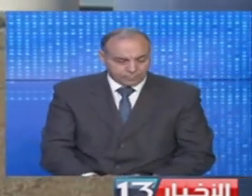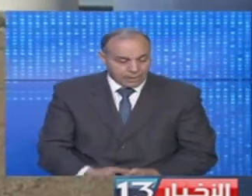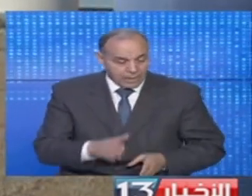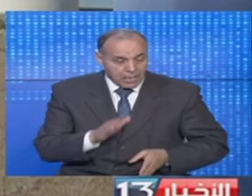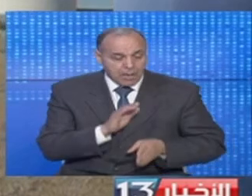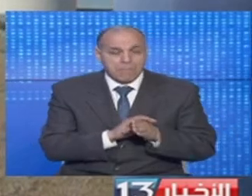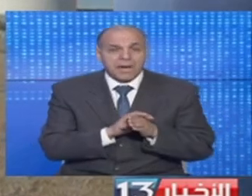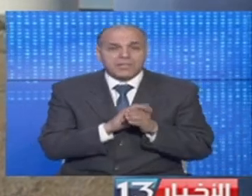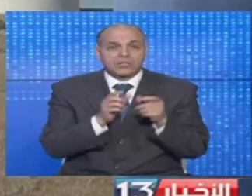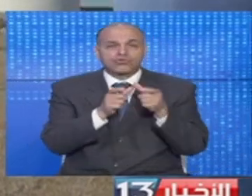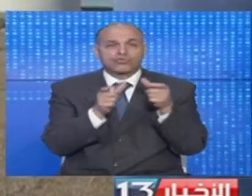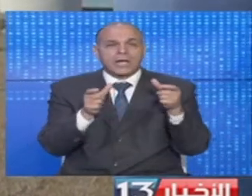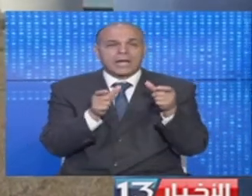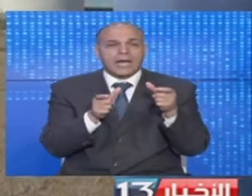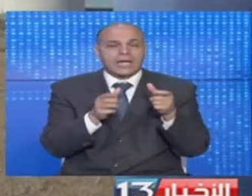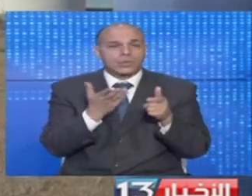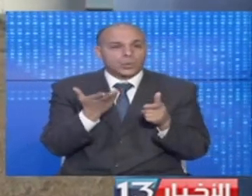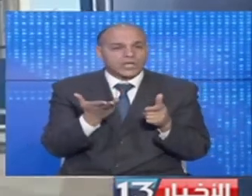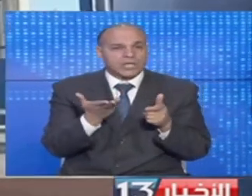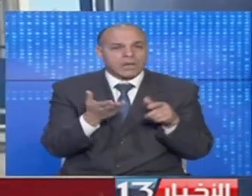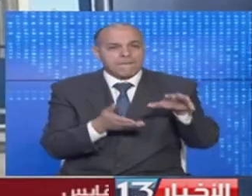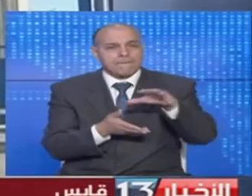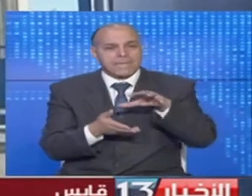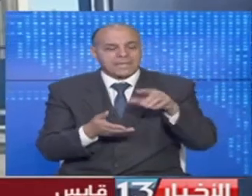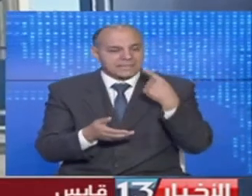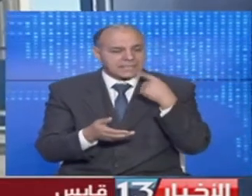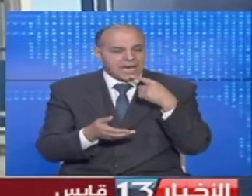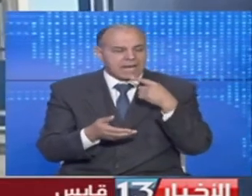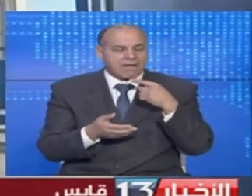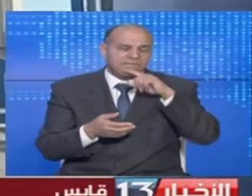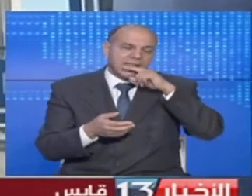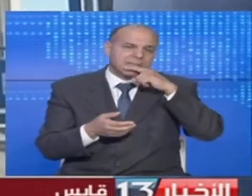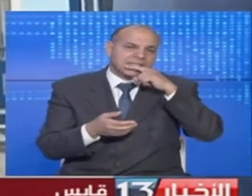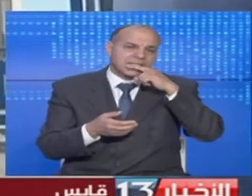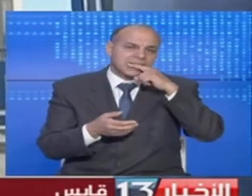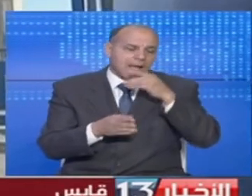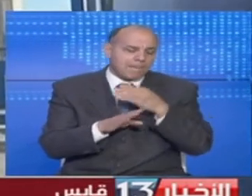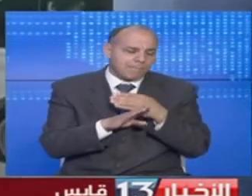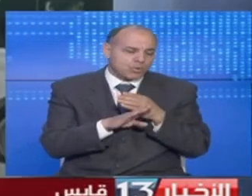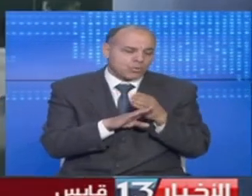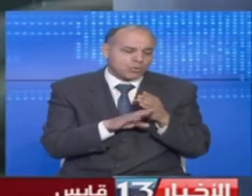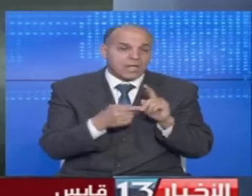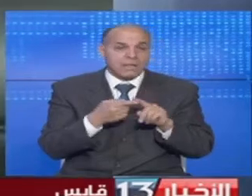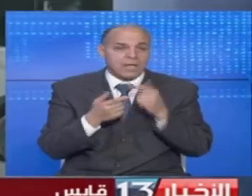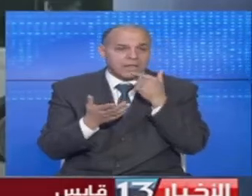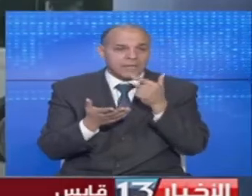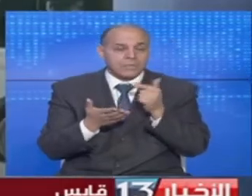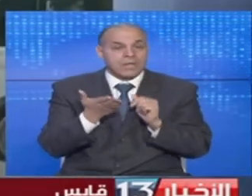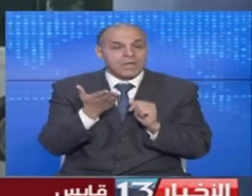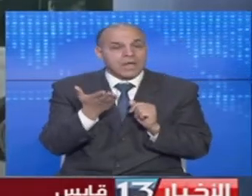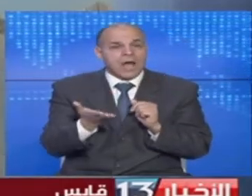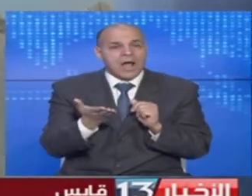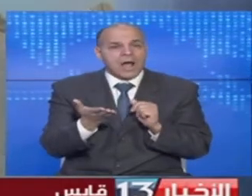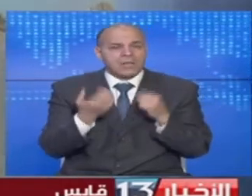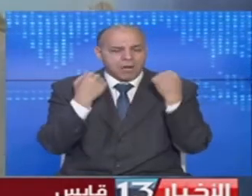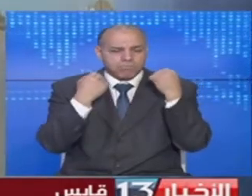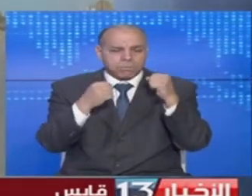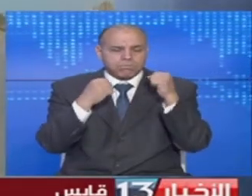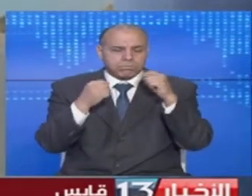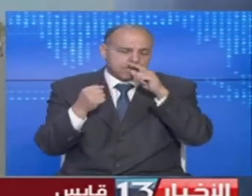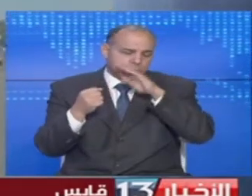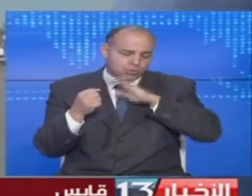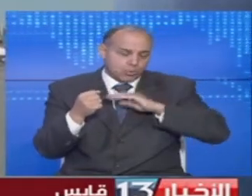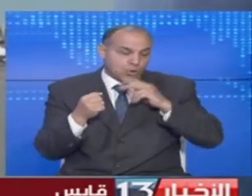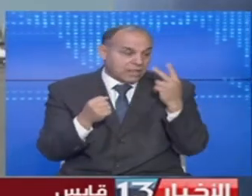بدأت المؤسسات الصناعية المنتصبة بالمنطقة الصناعية بجابس تعود تدريجيا للنشاط بعد أن تم رفع اعتصام الصمود